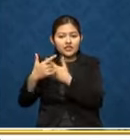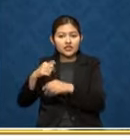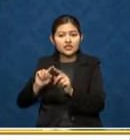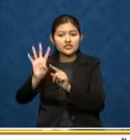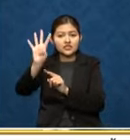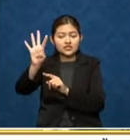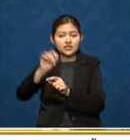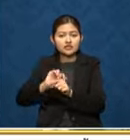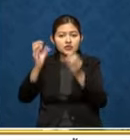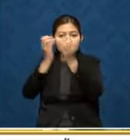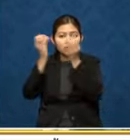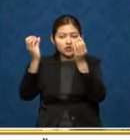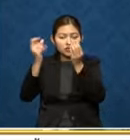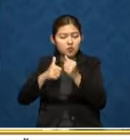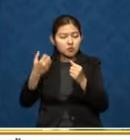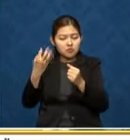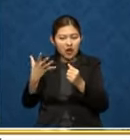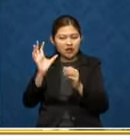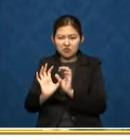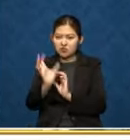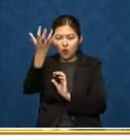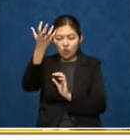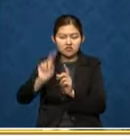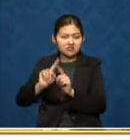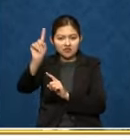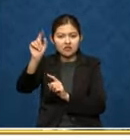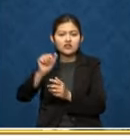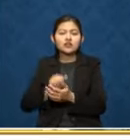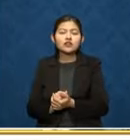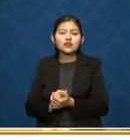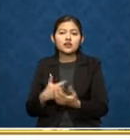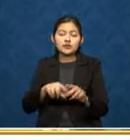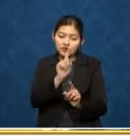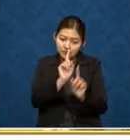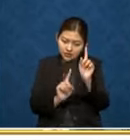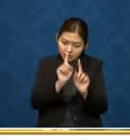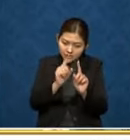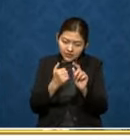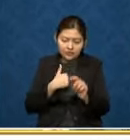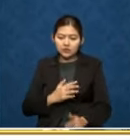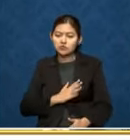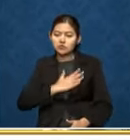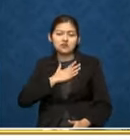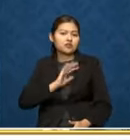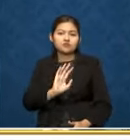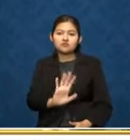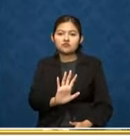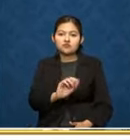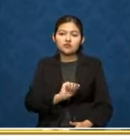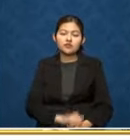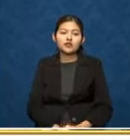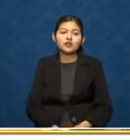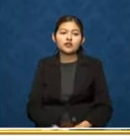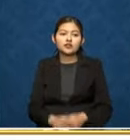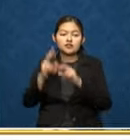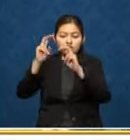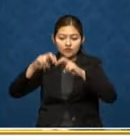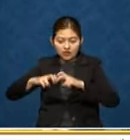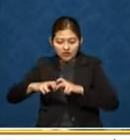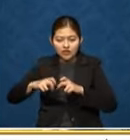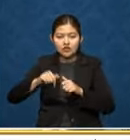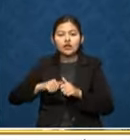รัฐธรรมนูญมากที่สุดในโลกสถิตินี้เป็นสถิติที่ไม่น่าภูมิใจอะไรเลยนะครับนักวิชาการทาง